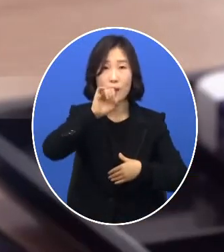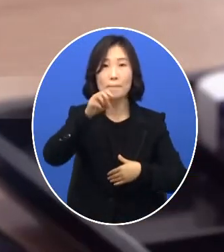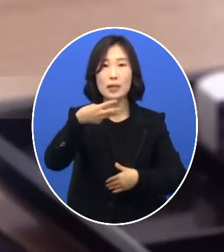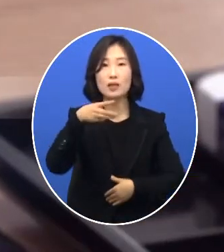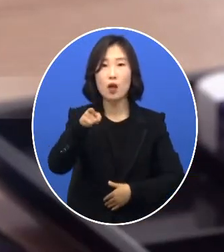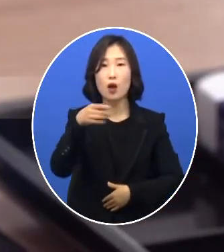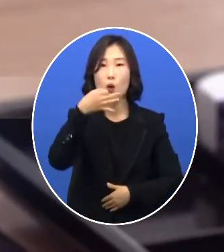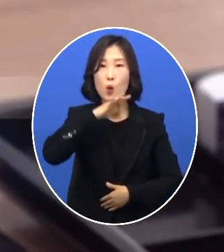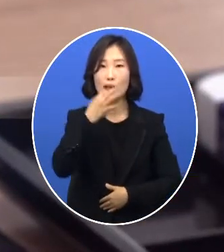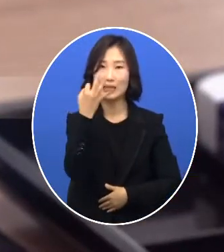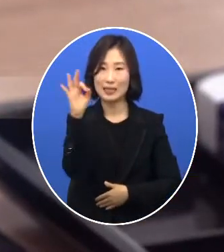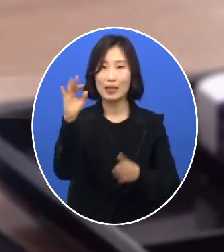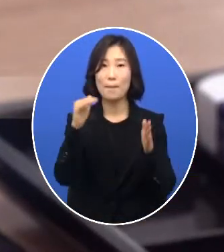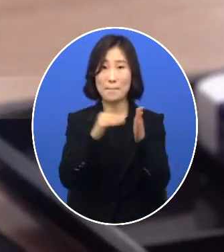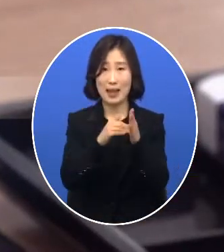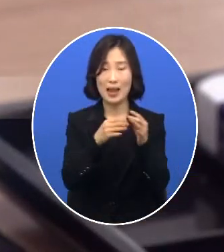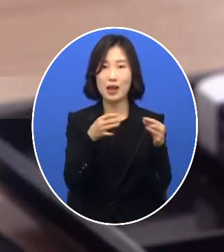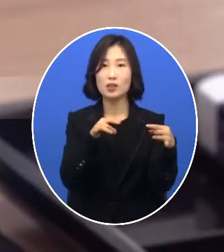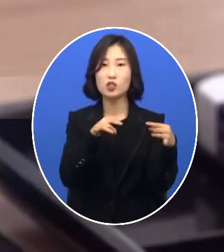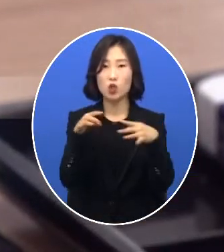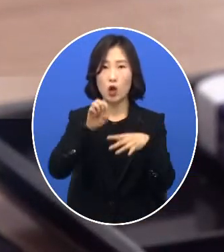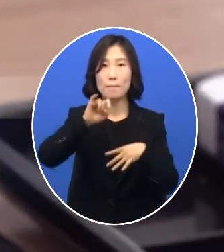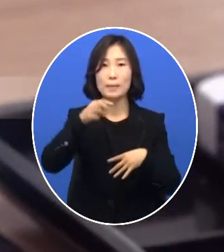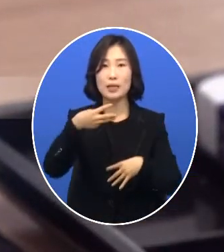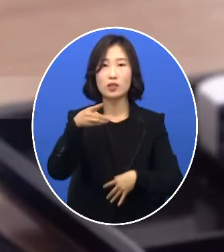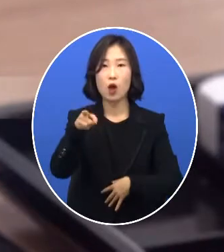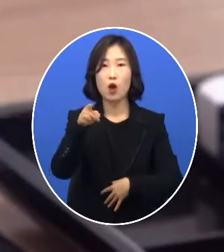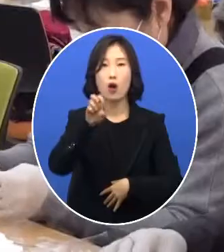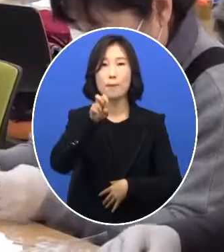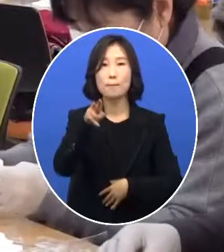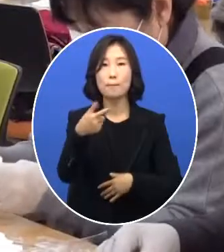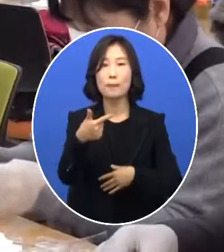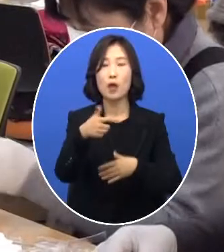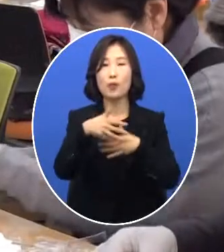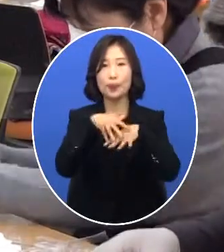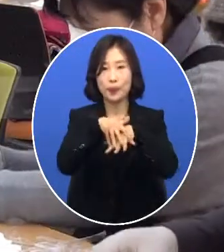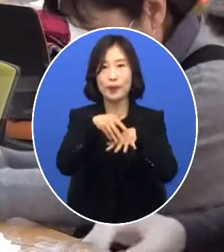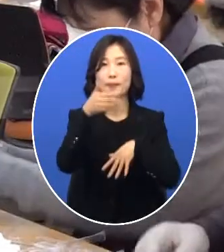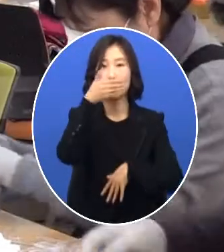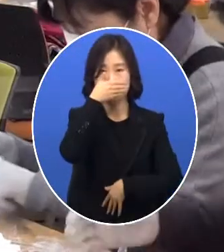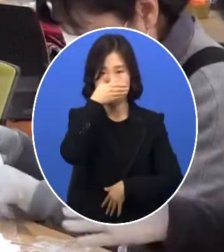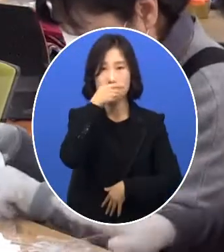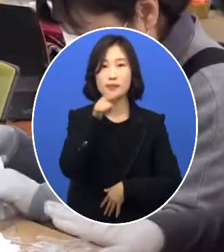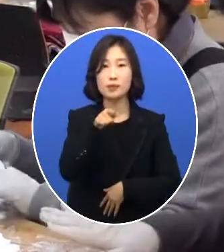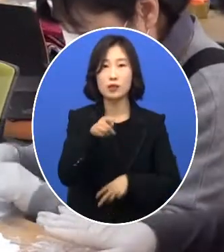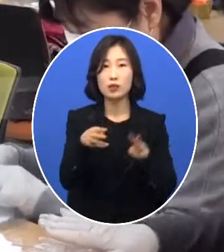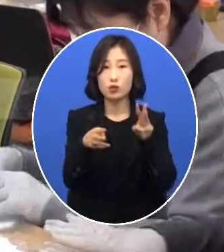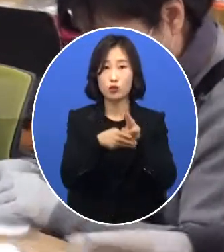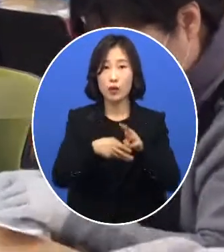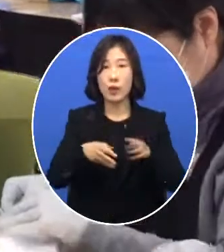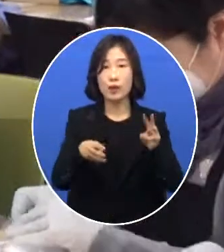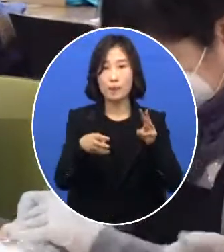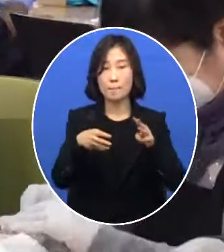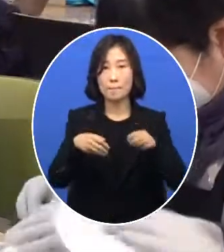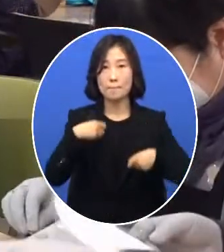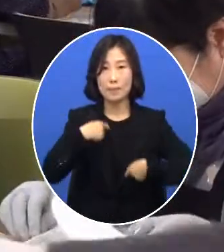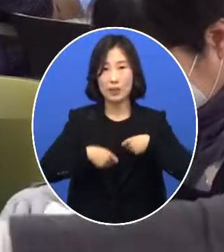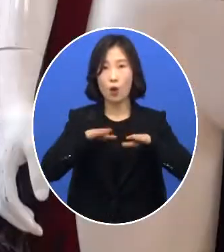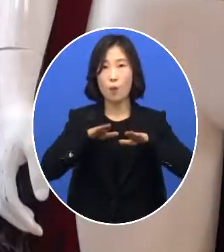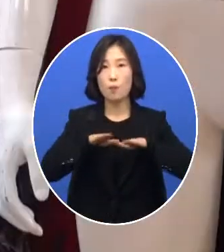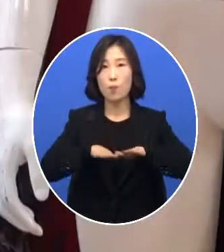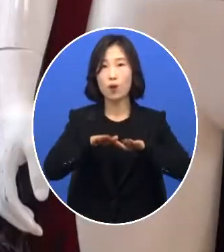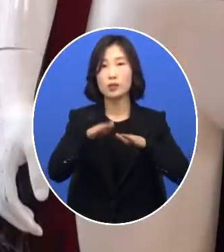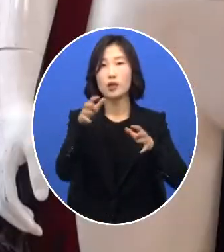효능을 인정받은 정전기 필터 면 마스크입니다. 중랑구는 중랑 패션 봉제 협동조합에서 국민